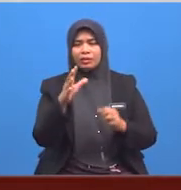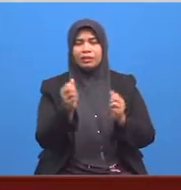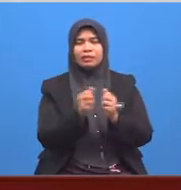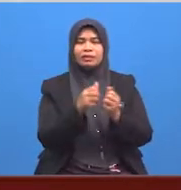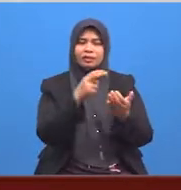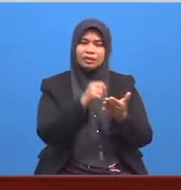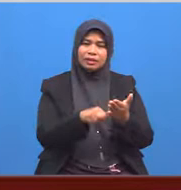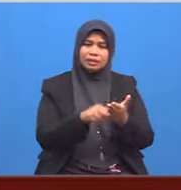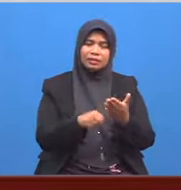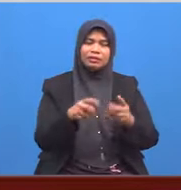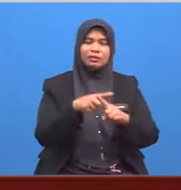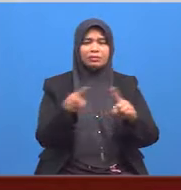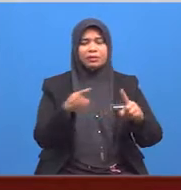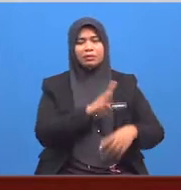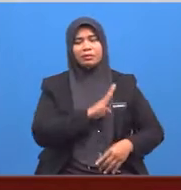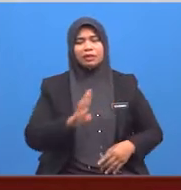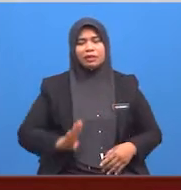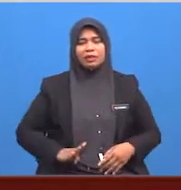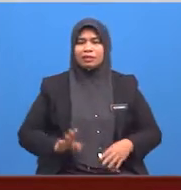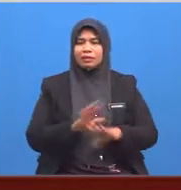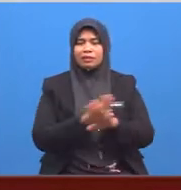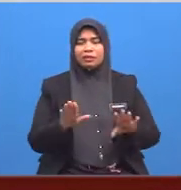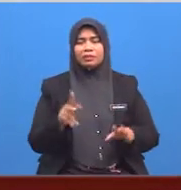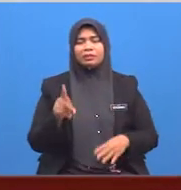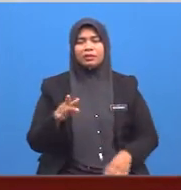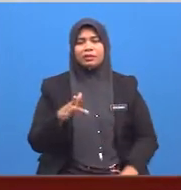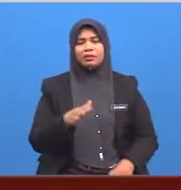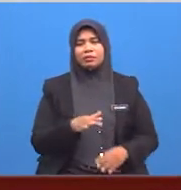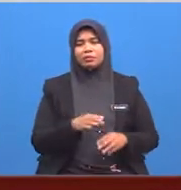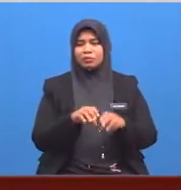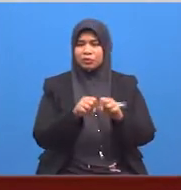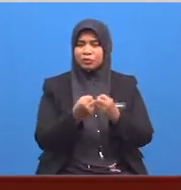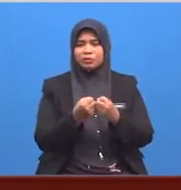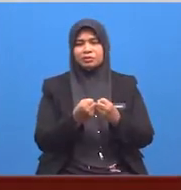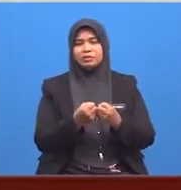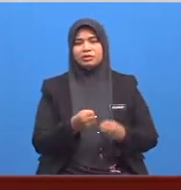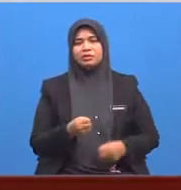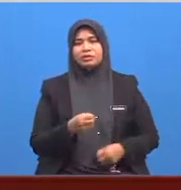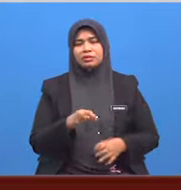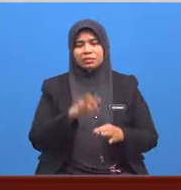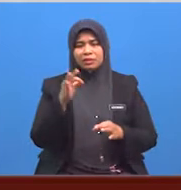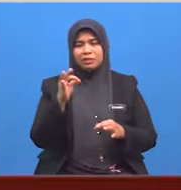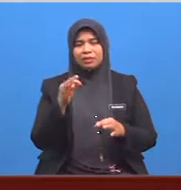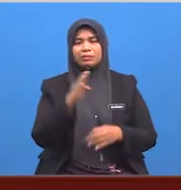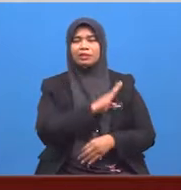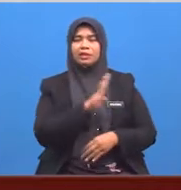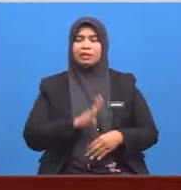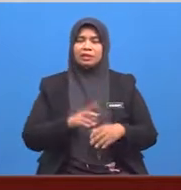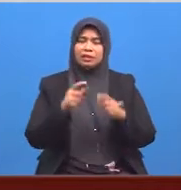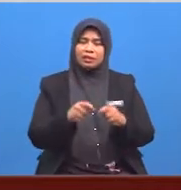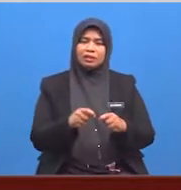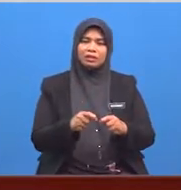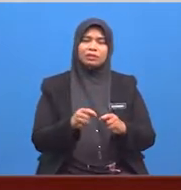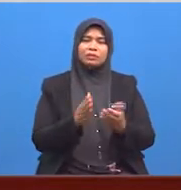Baginda Shallallahu Alaihi Wasallam tidak pernah patah semangat Baginda tetap meneruskan